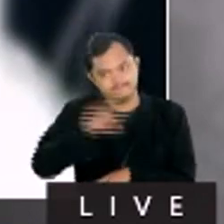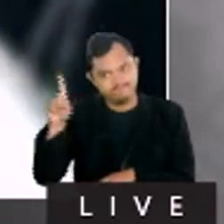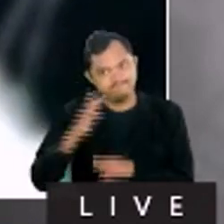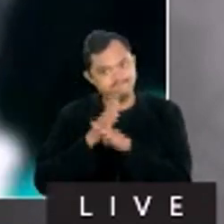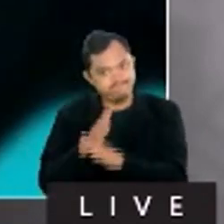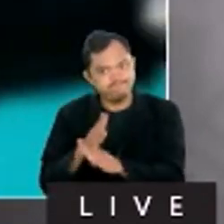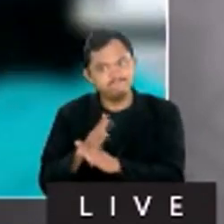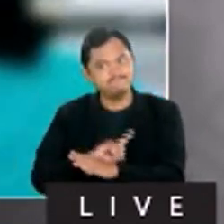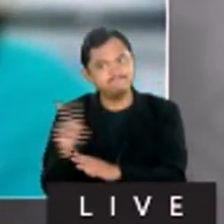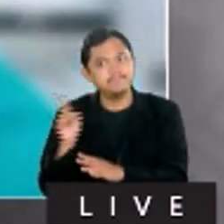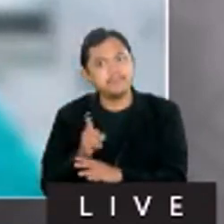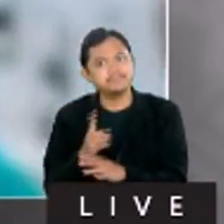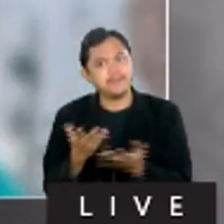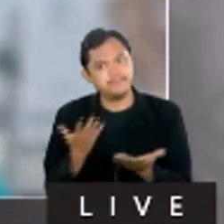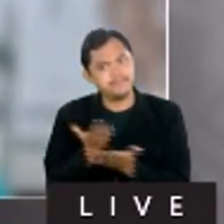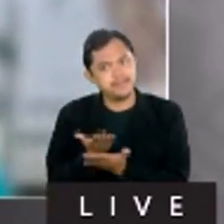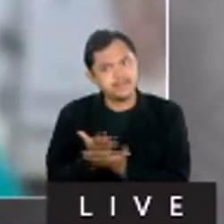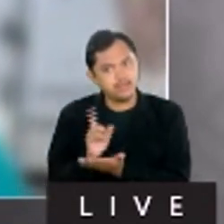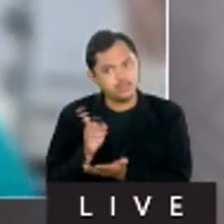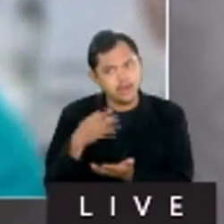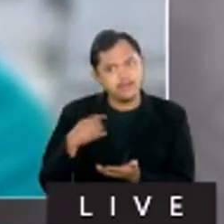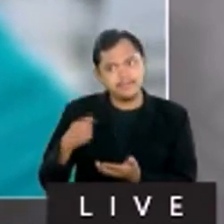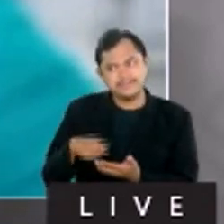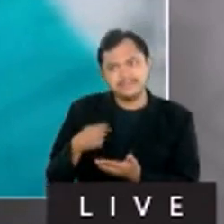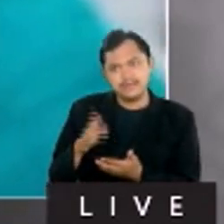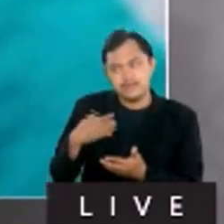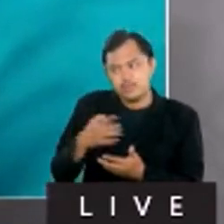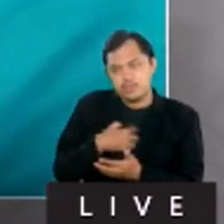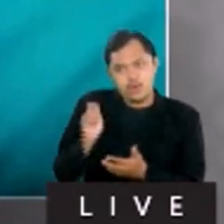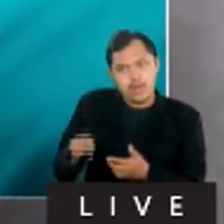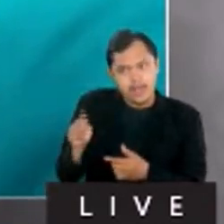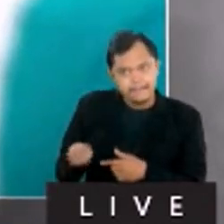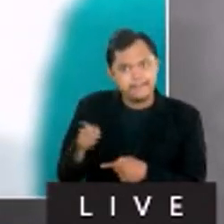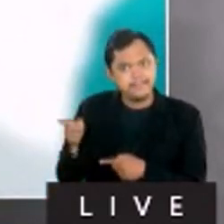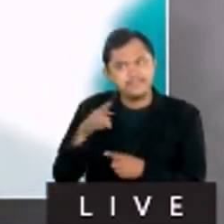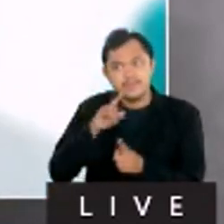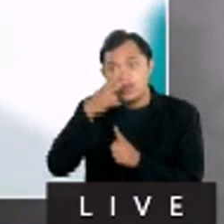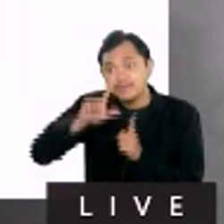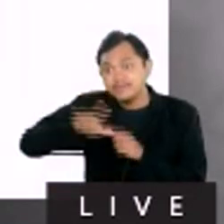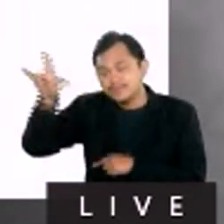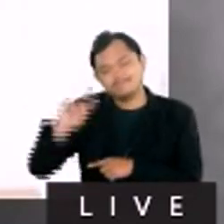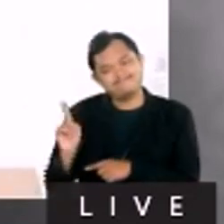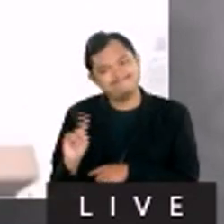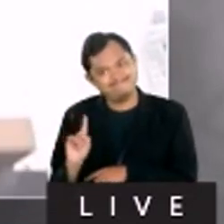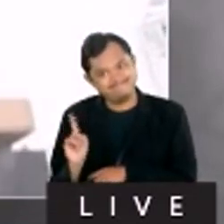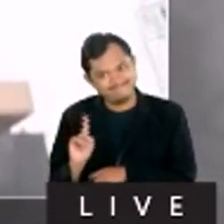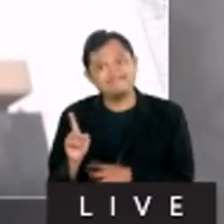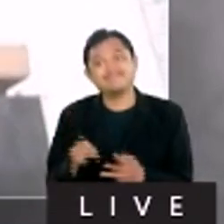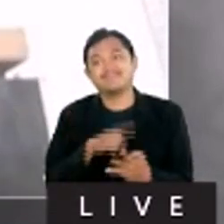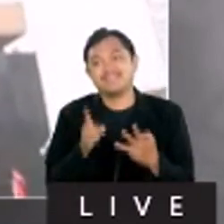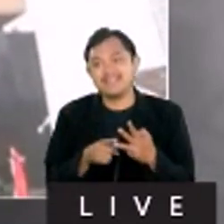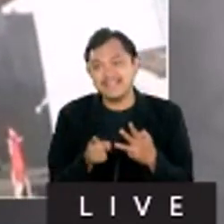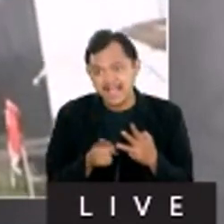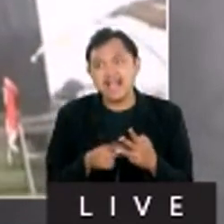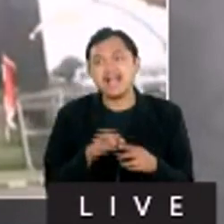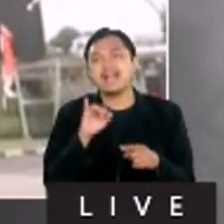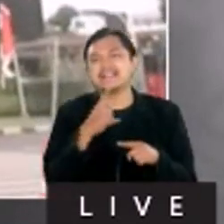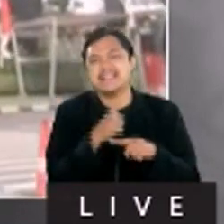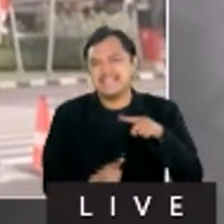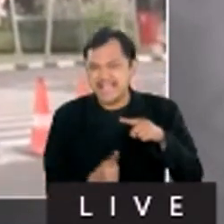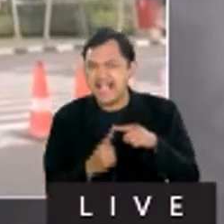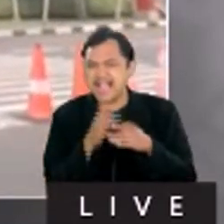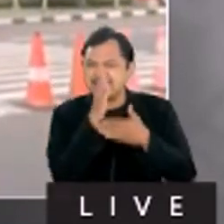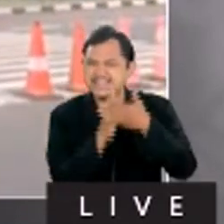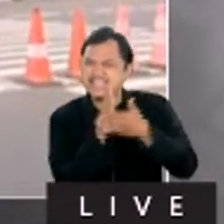sudah meminta Kemenkumham untuk mencegah Lukas NMB pergi ke luar negeri. Dan kemudian pada pertengahan November, KPK kemudian datang